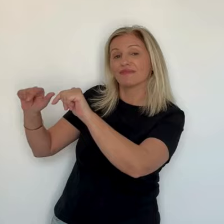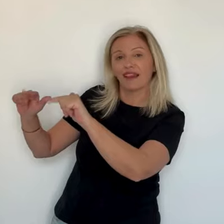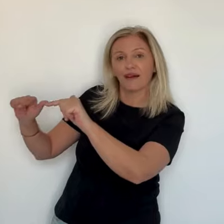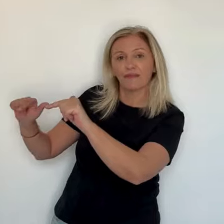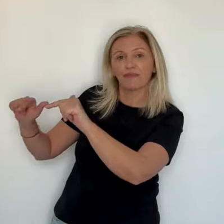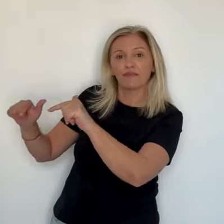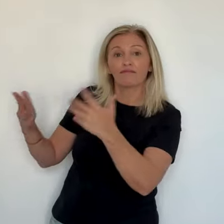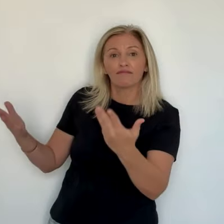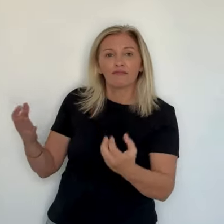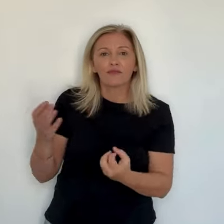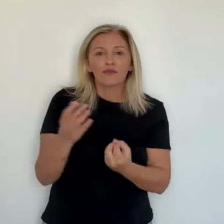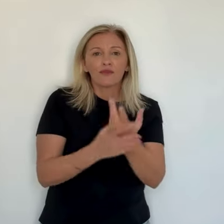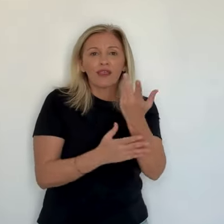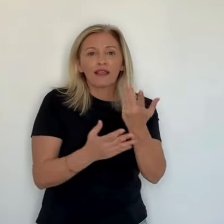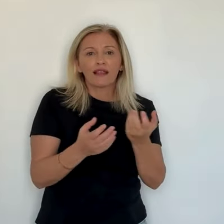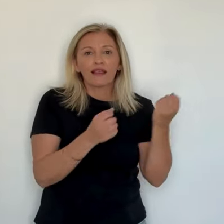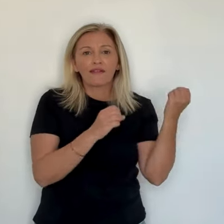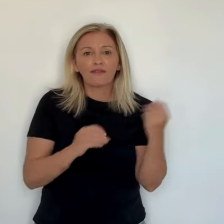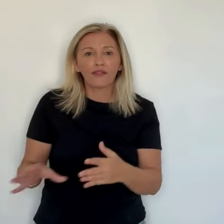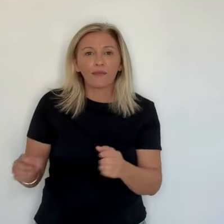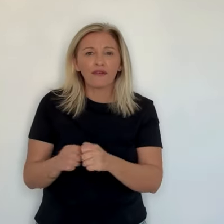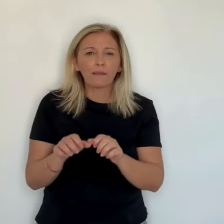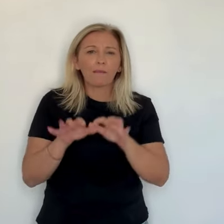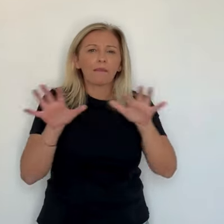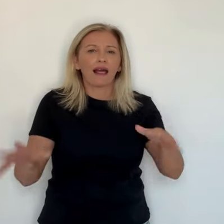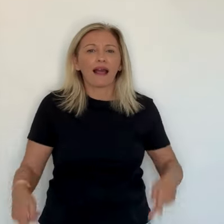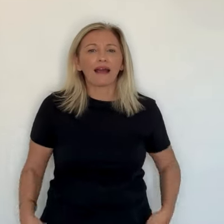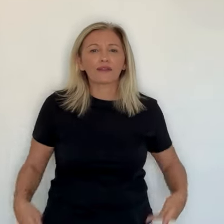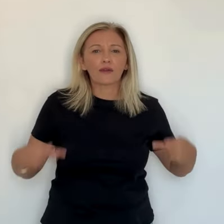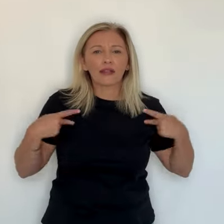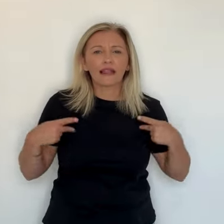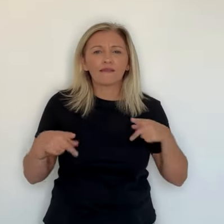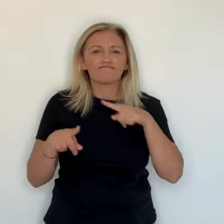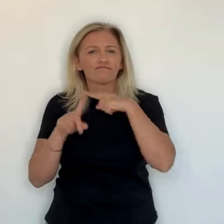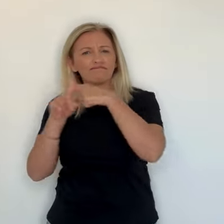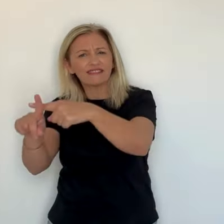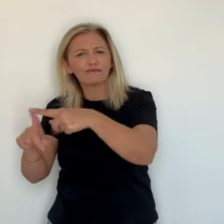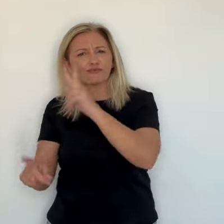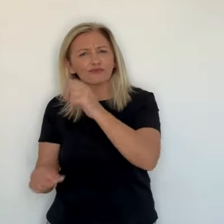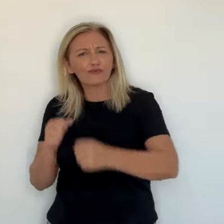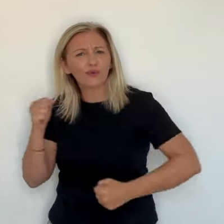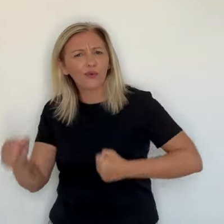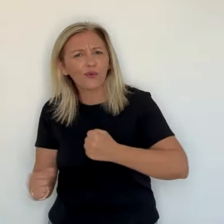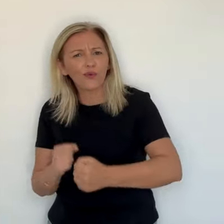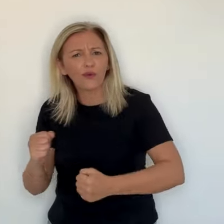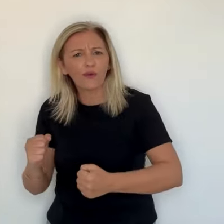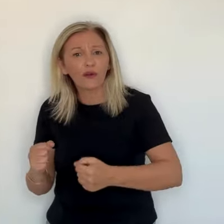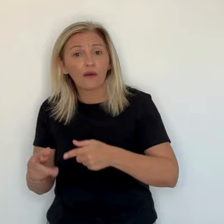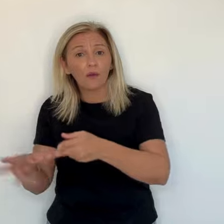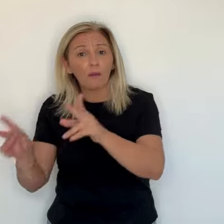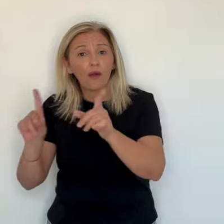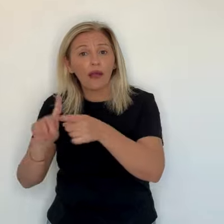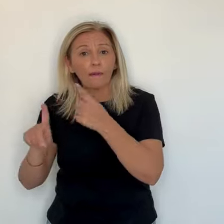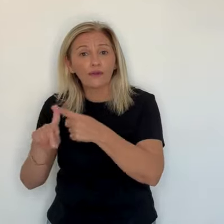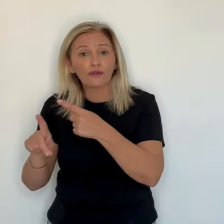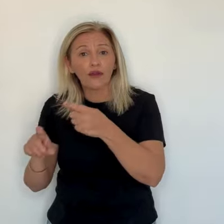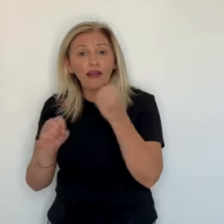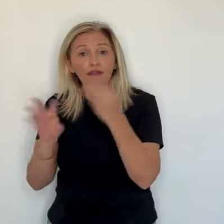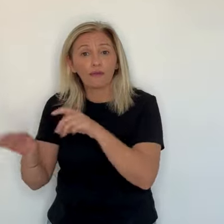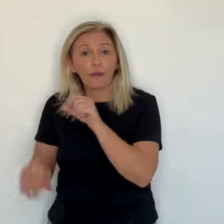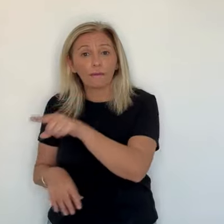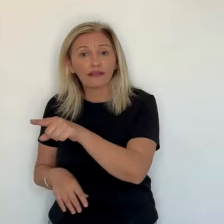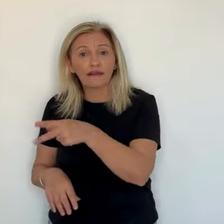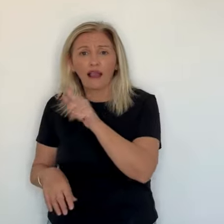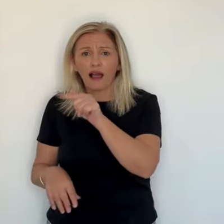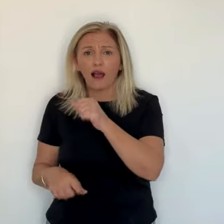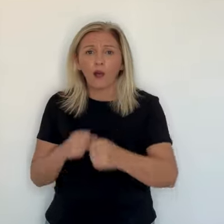Bonjour, merci d'être là. Donc voilà, une nouvelle édition, on le voit, des dizaines d'ateliers évidemment, mais il y a ces courses, donc on va dire c'est peut-être un peu